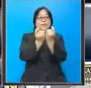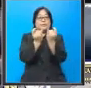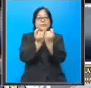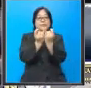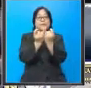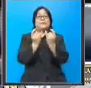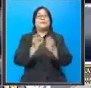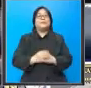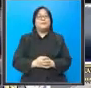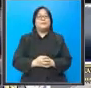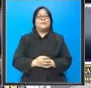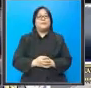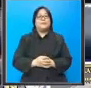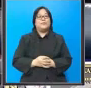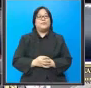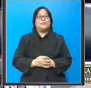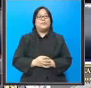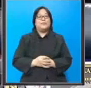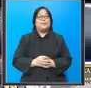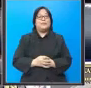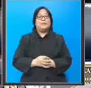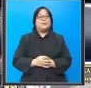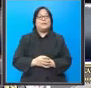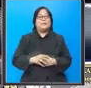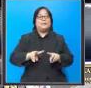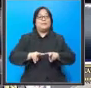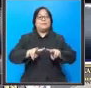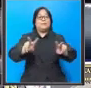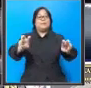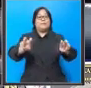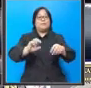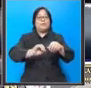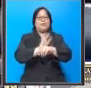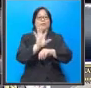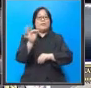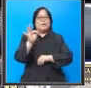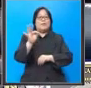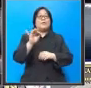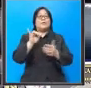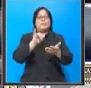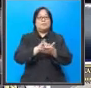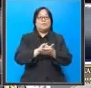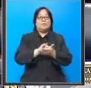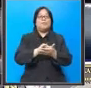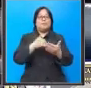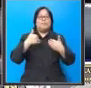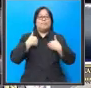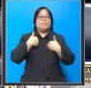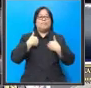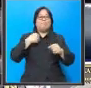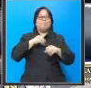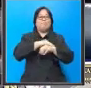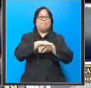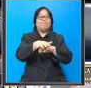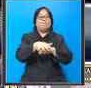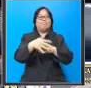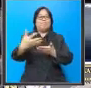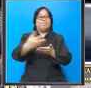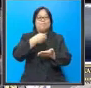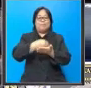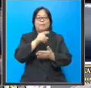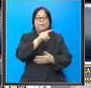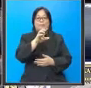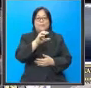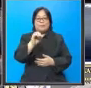teknik penularannya endemik komik 19 telah memberi dikasih ke atas pendapatan Culinary Hai